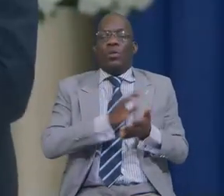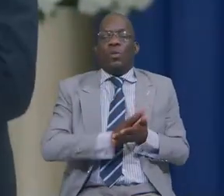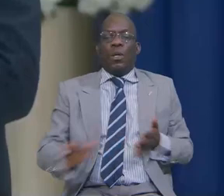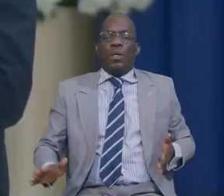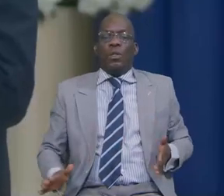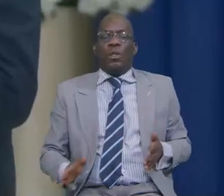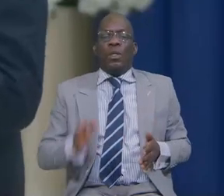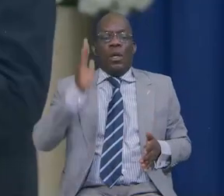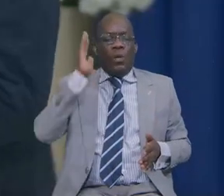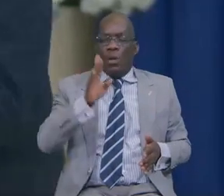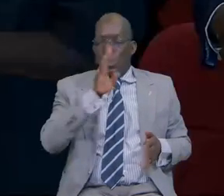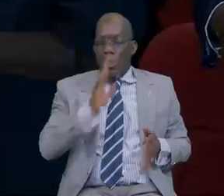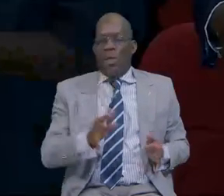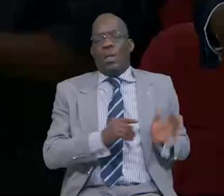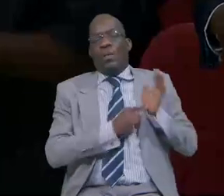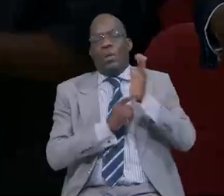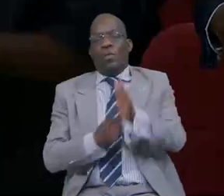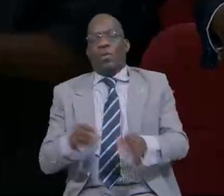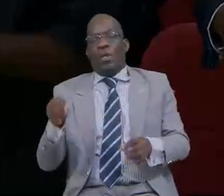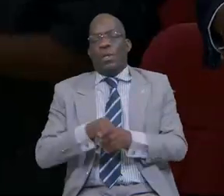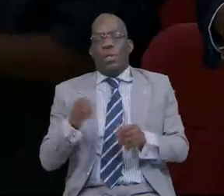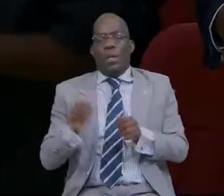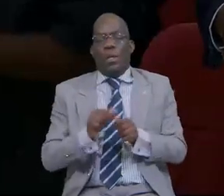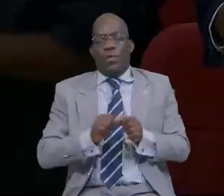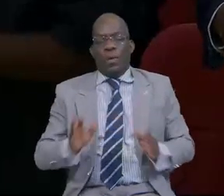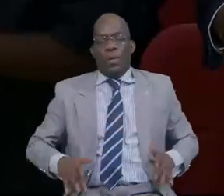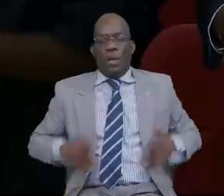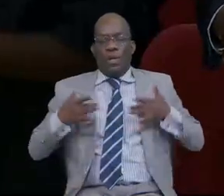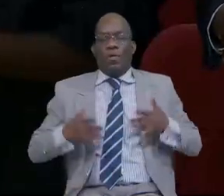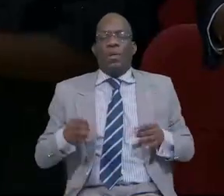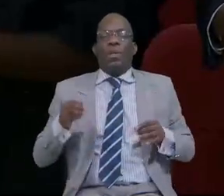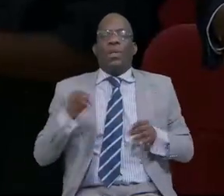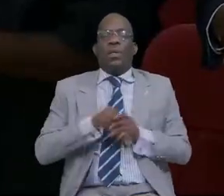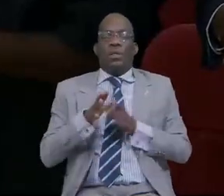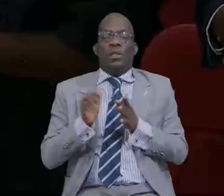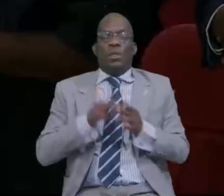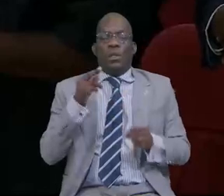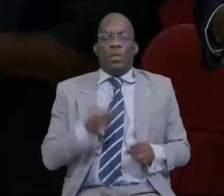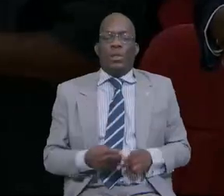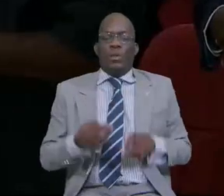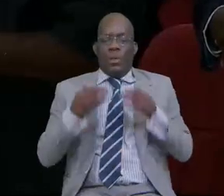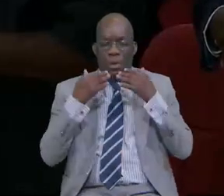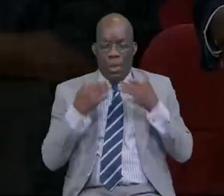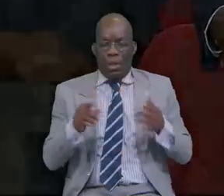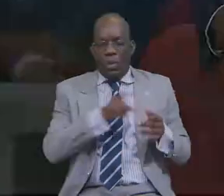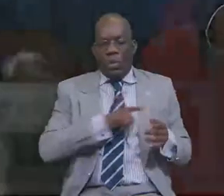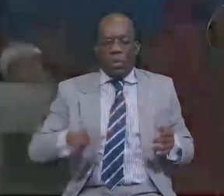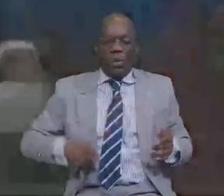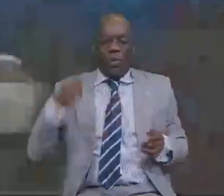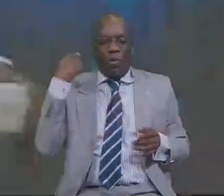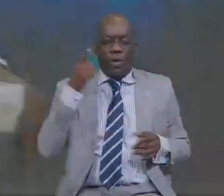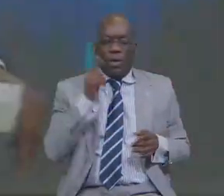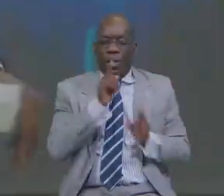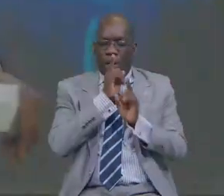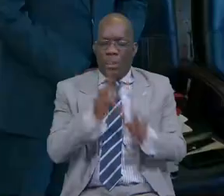soit manifesté dans chaque vie au nom de Jésus. Merci Seigneur pour l'exaucement. Au nom puissant